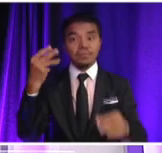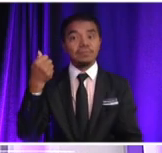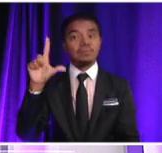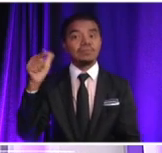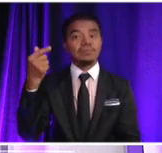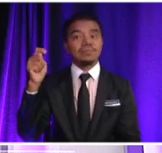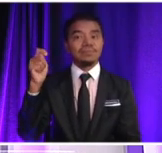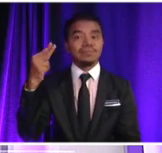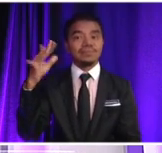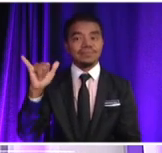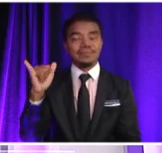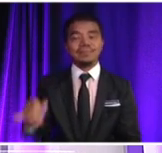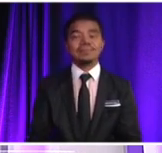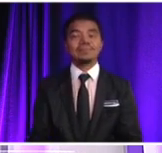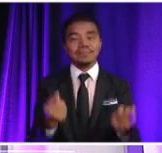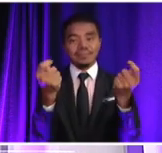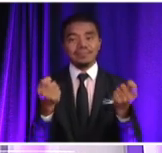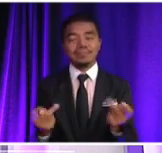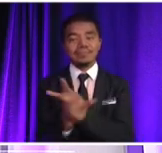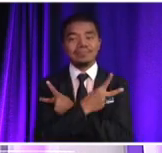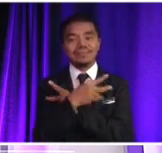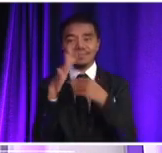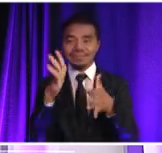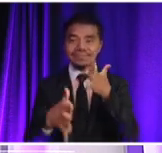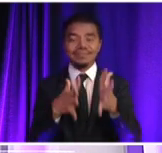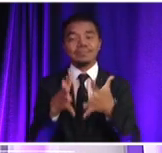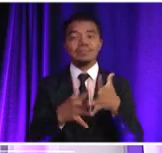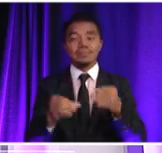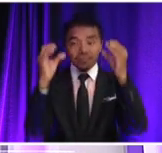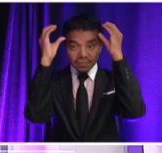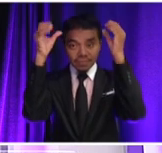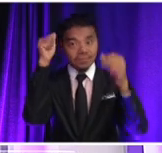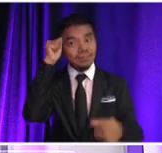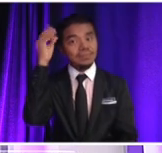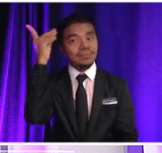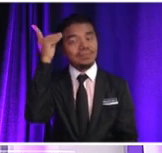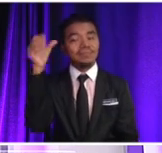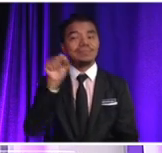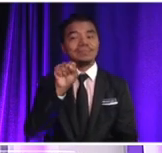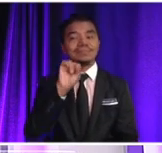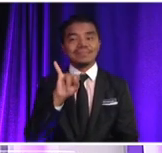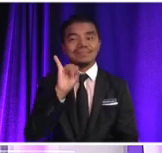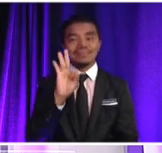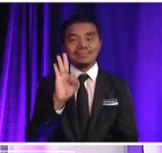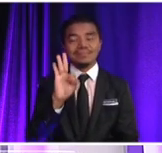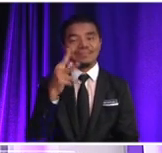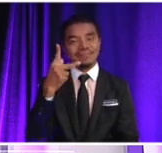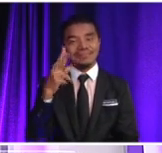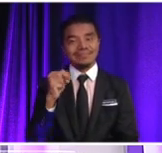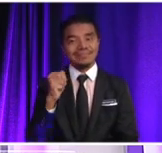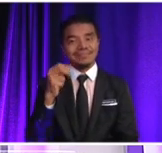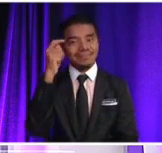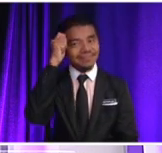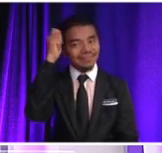juga saya ucapkan terima kasih kepada juru bahasa isyarat kita hari ini cikguan Nur Adi dari SMK Ibrahim Fikri Kualanamu